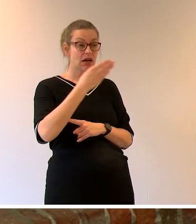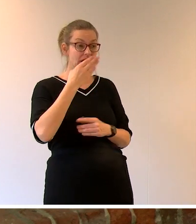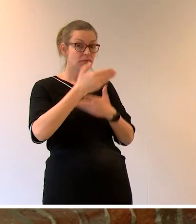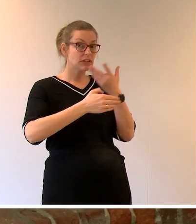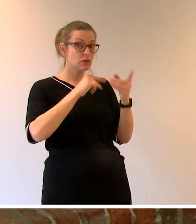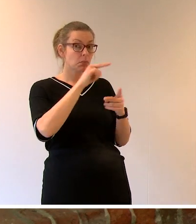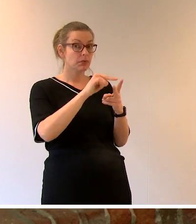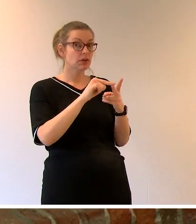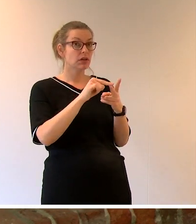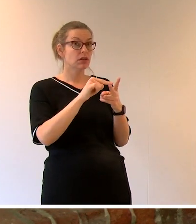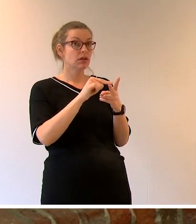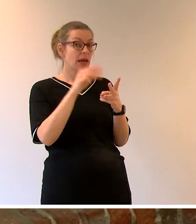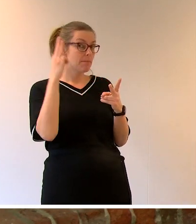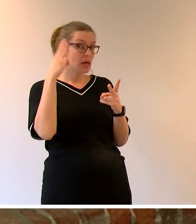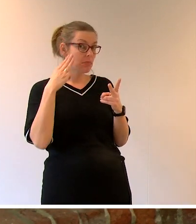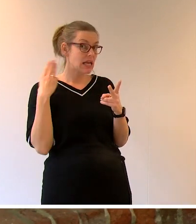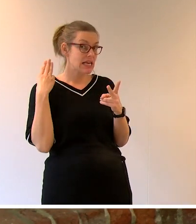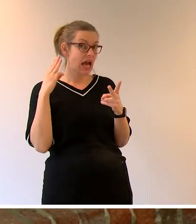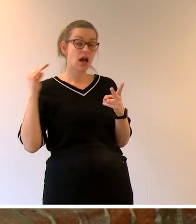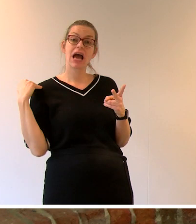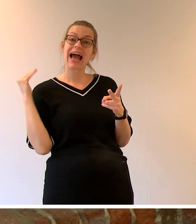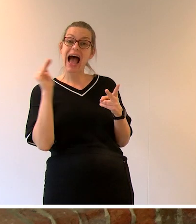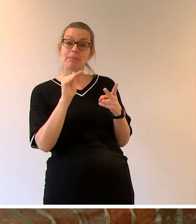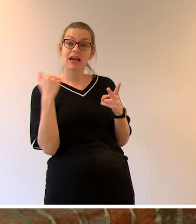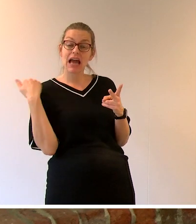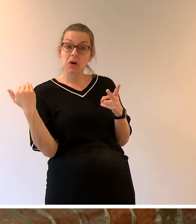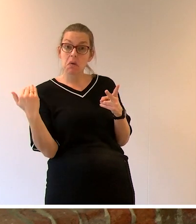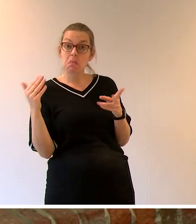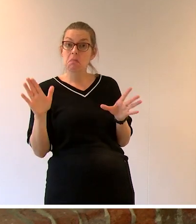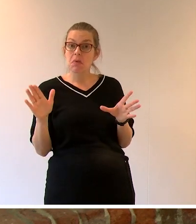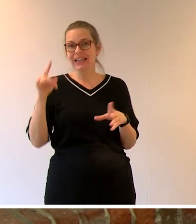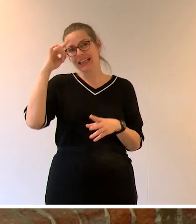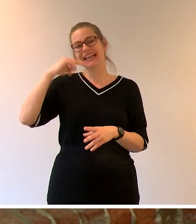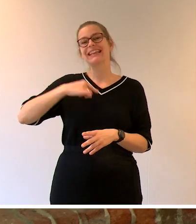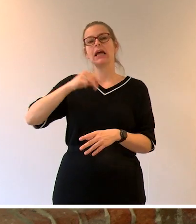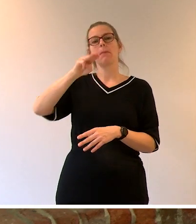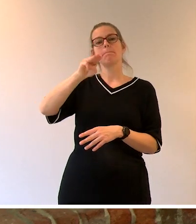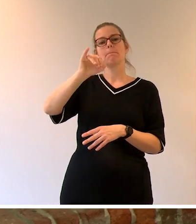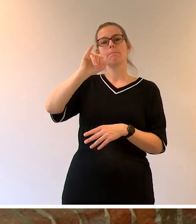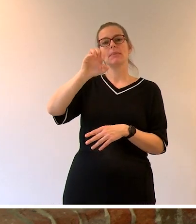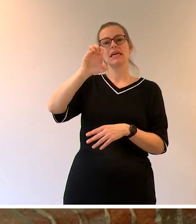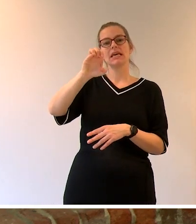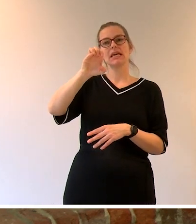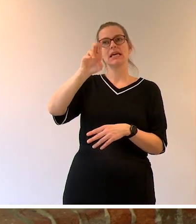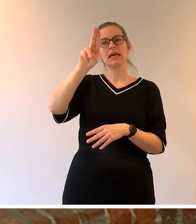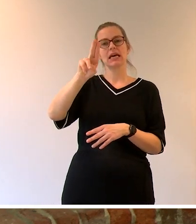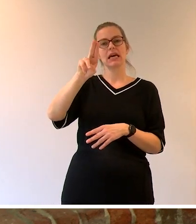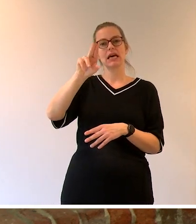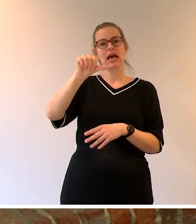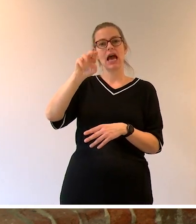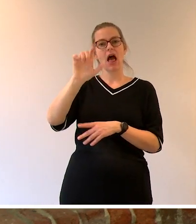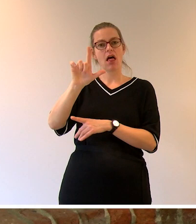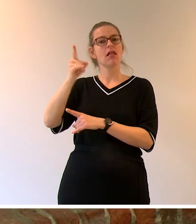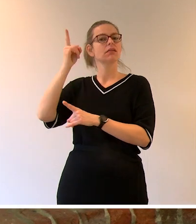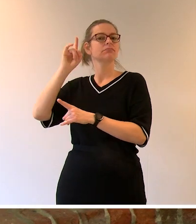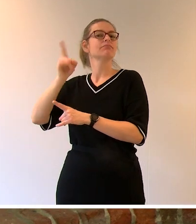verteld, en Maria? Maar ik denk dat het Michaël is, de chief in